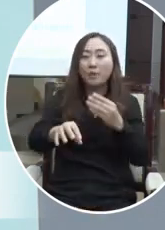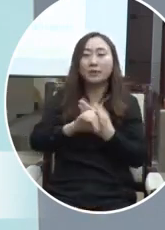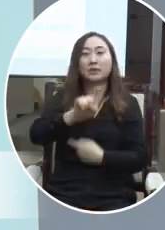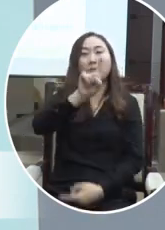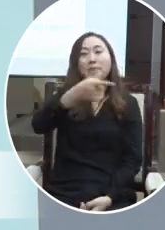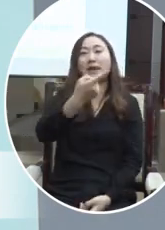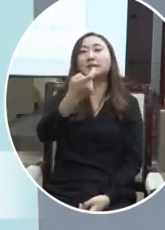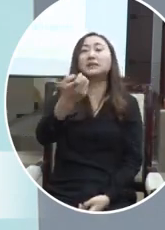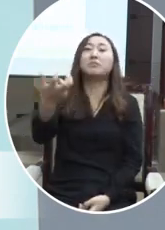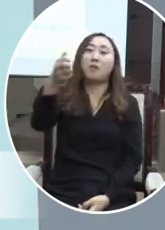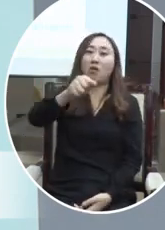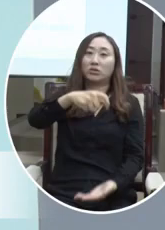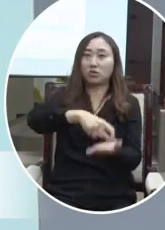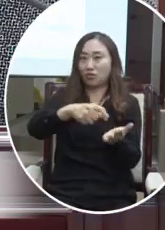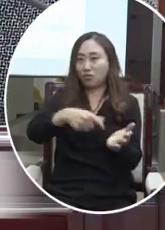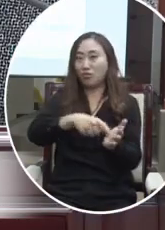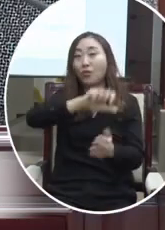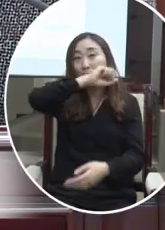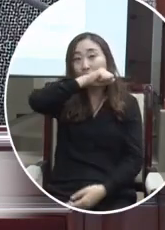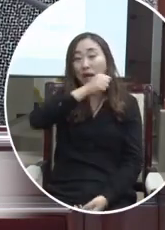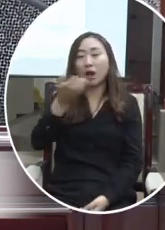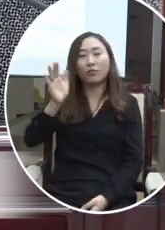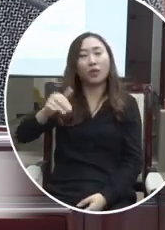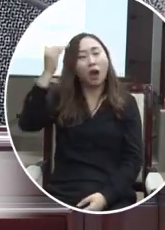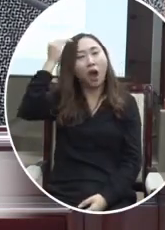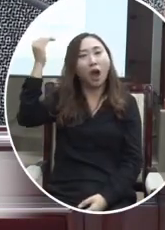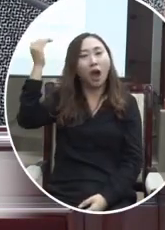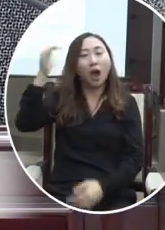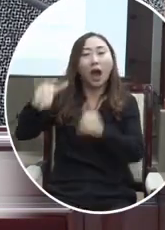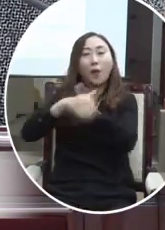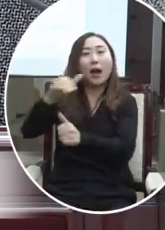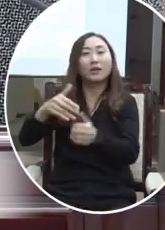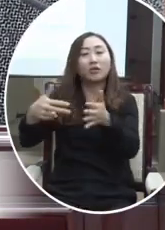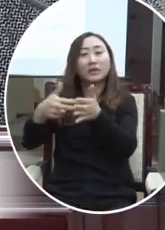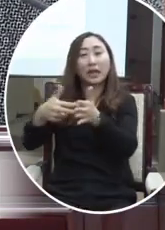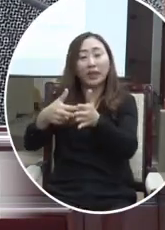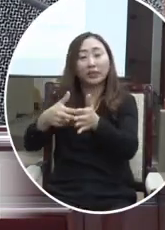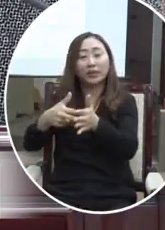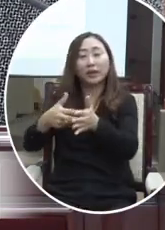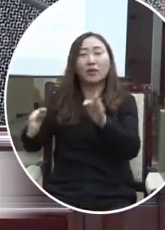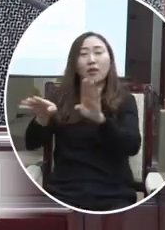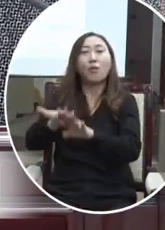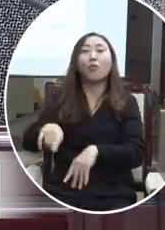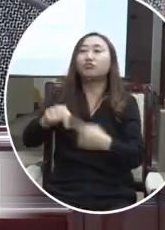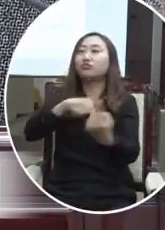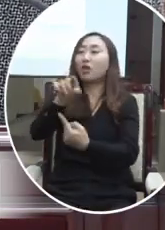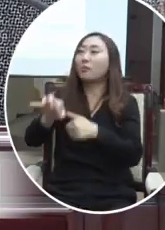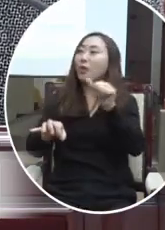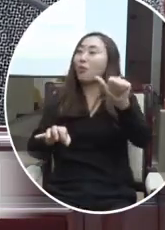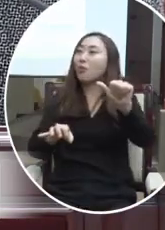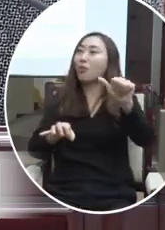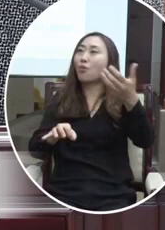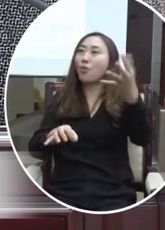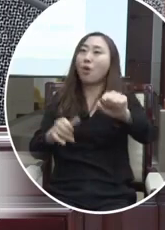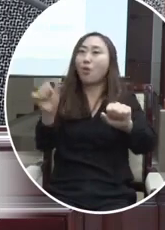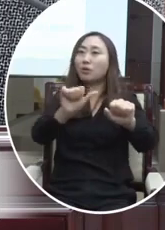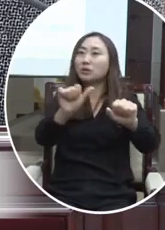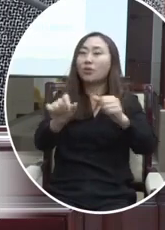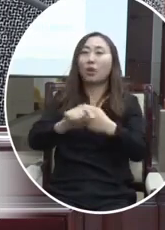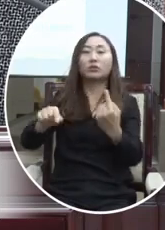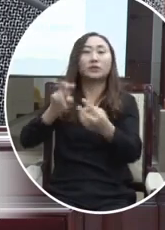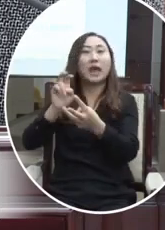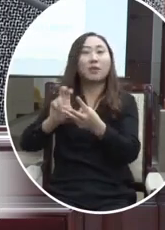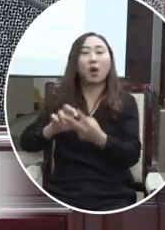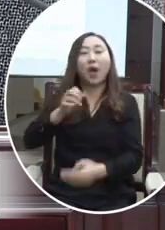총 110억 원 가량입니다. 그에 비해 환경재단은 재단 운영비 5억 5천만 원, 에코센터 운영